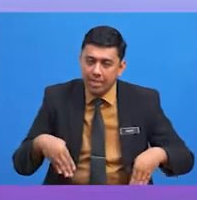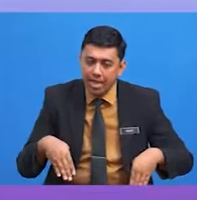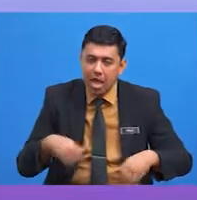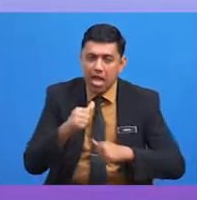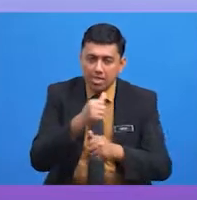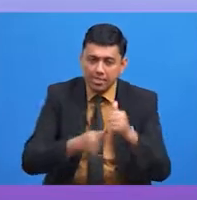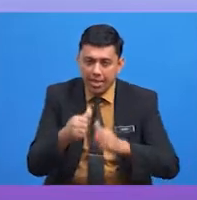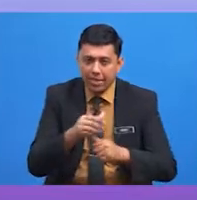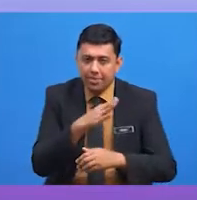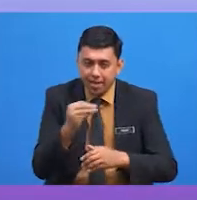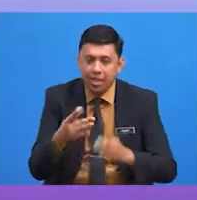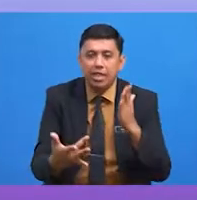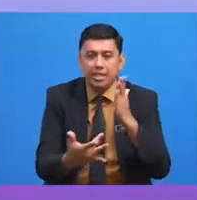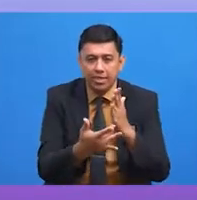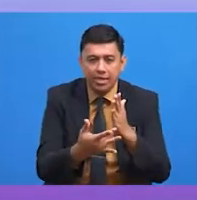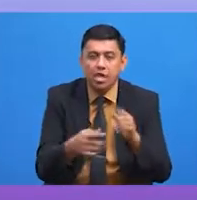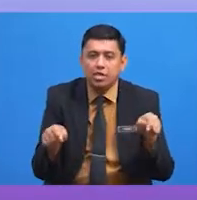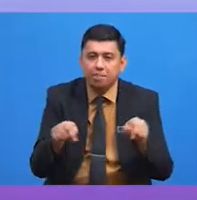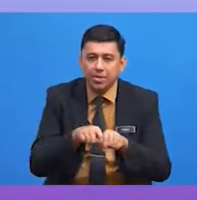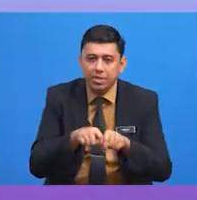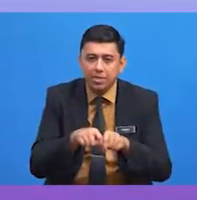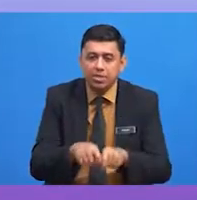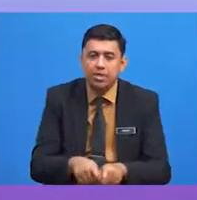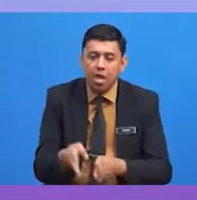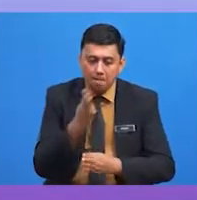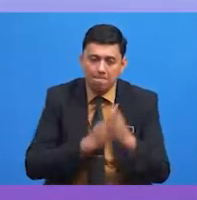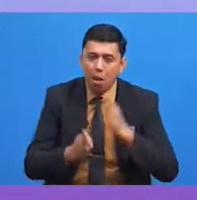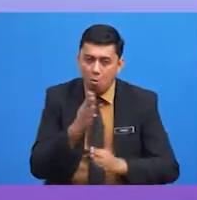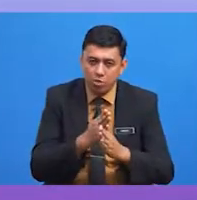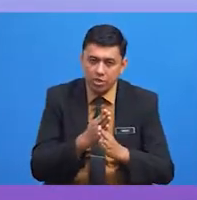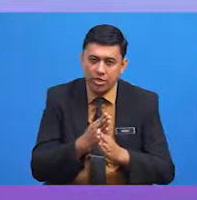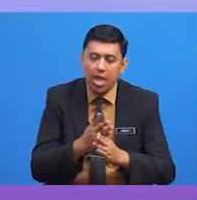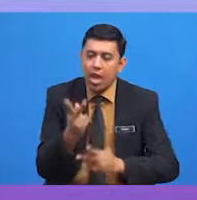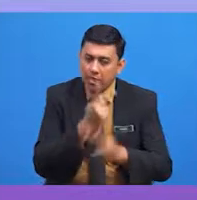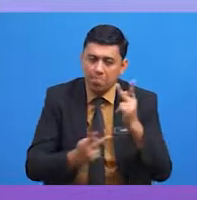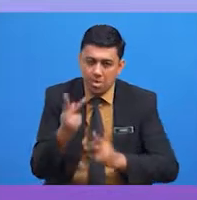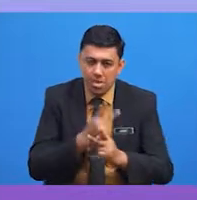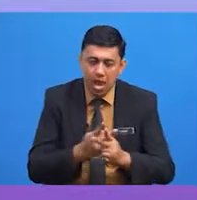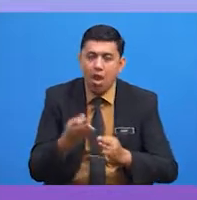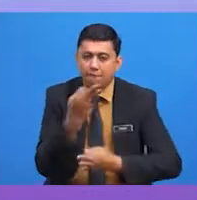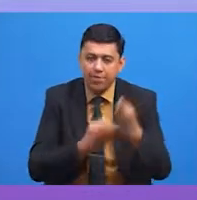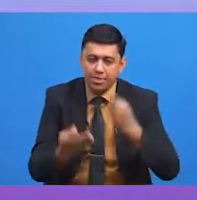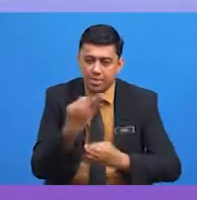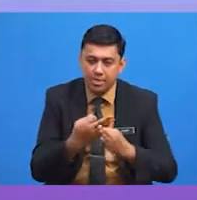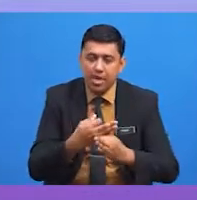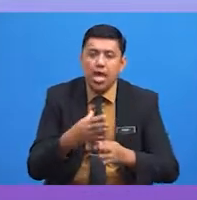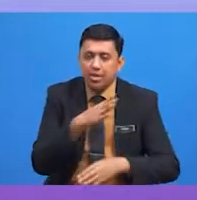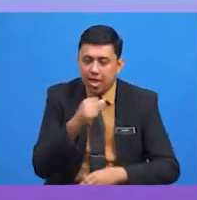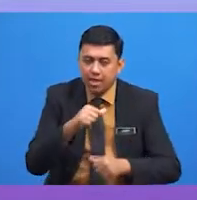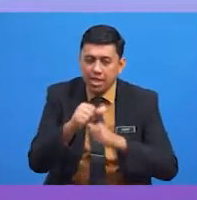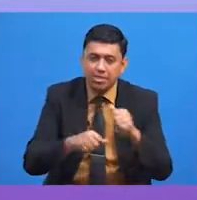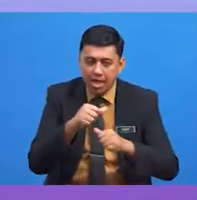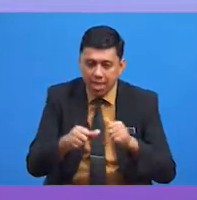dan teknikal seperti biologi, kimia, fizik dan